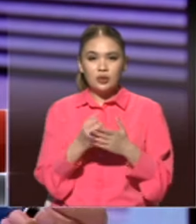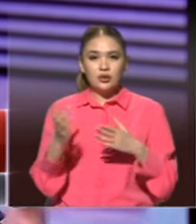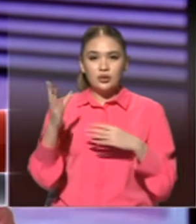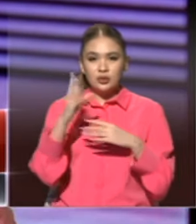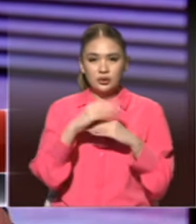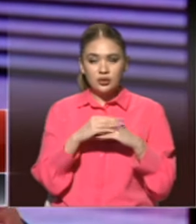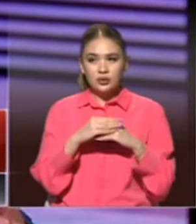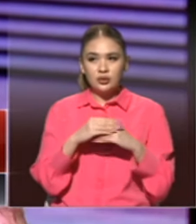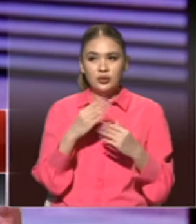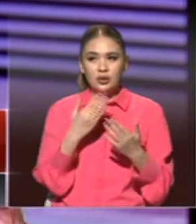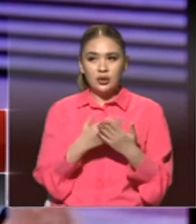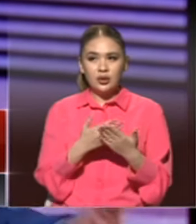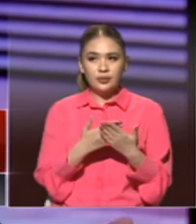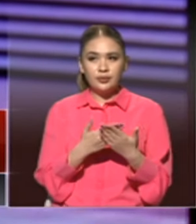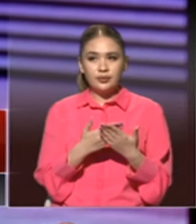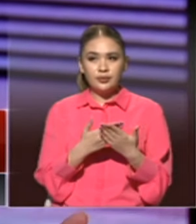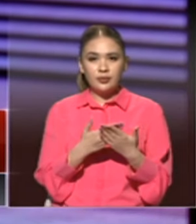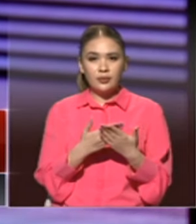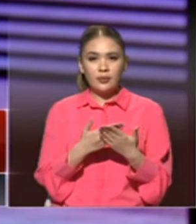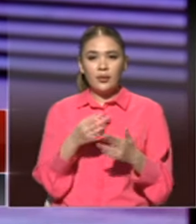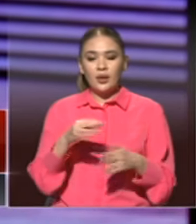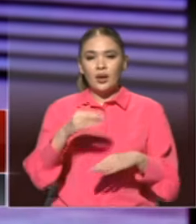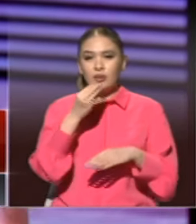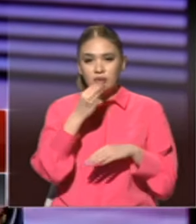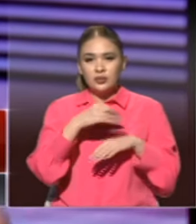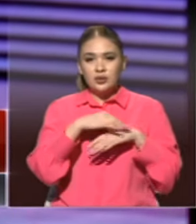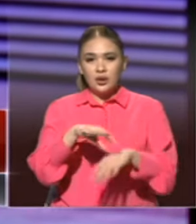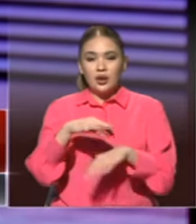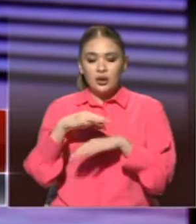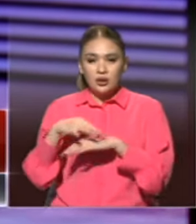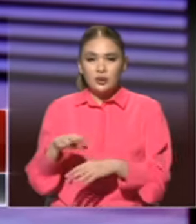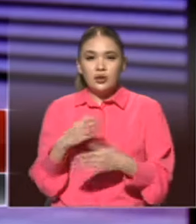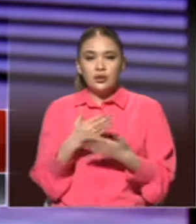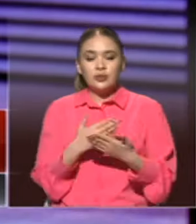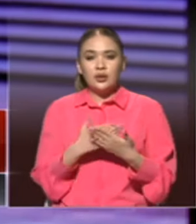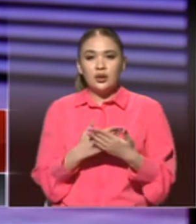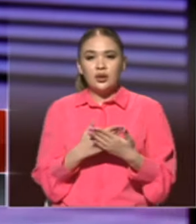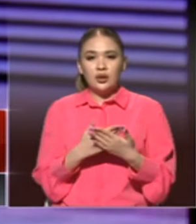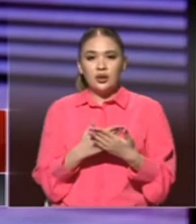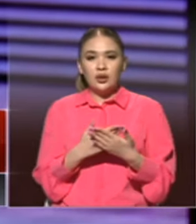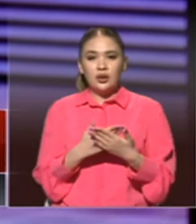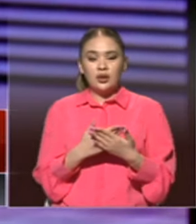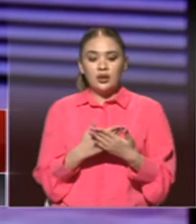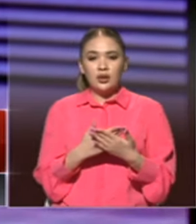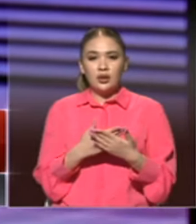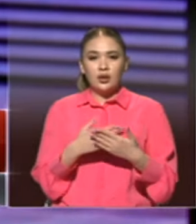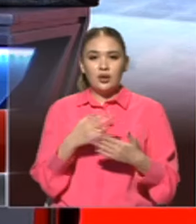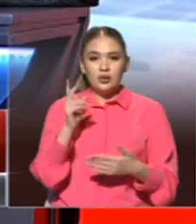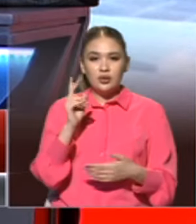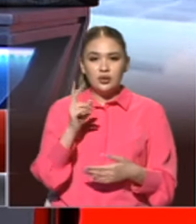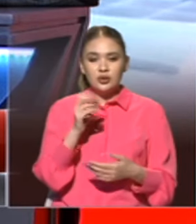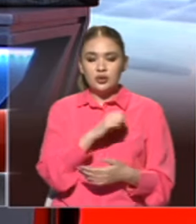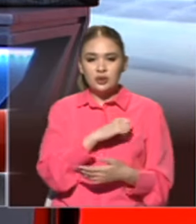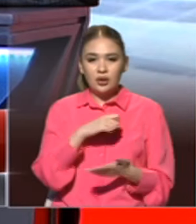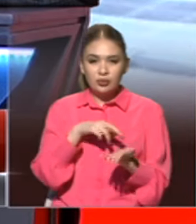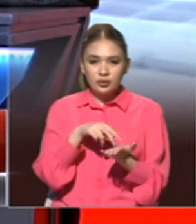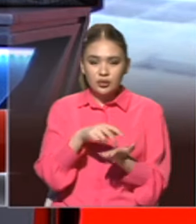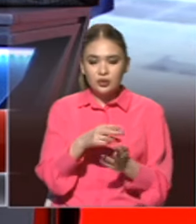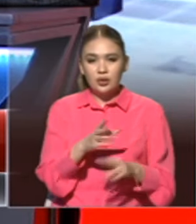анау немен сол пицца тасып жүр. Біреу велосипедпен, біреу мотороллермен. Негізі